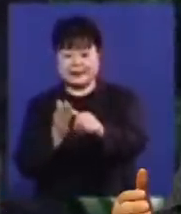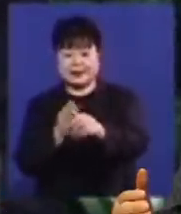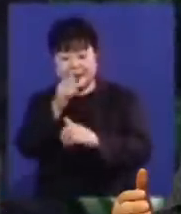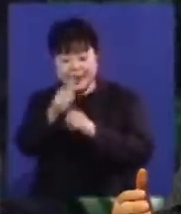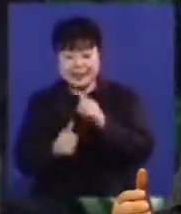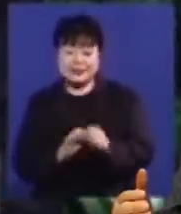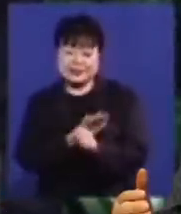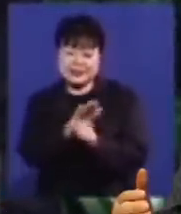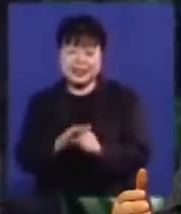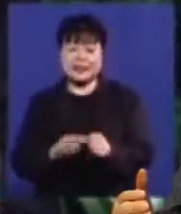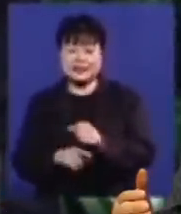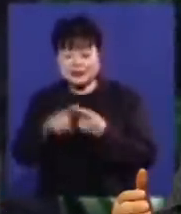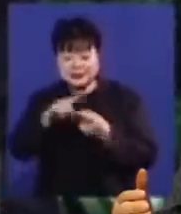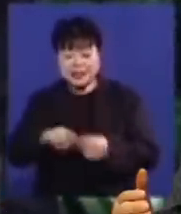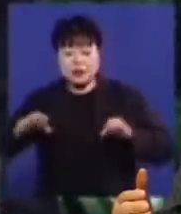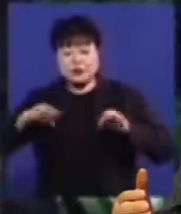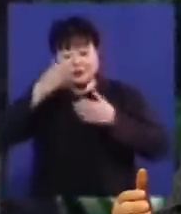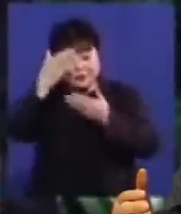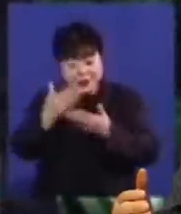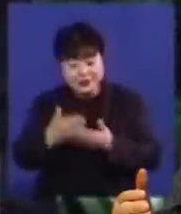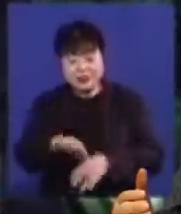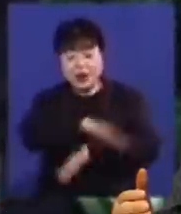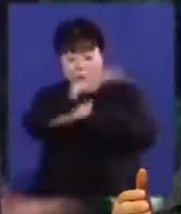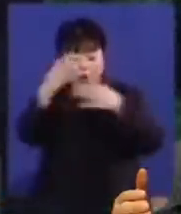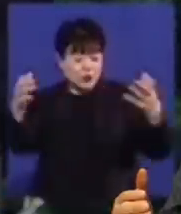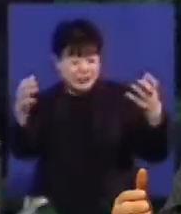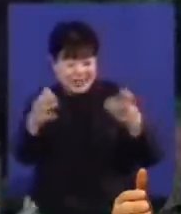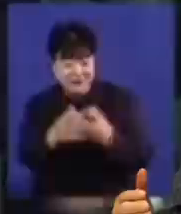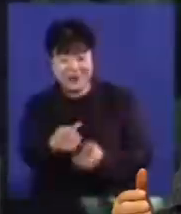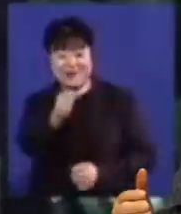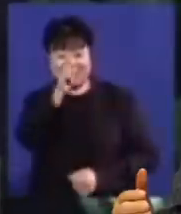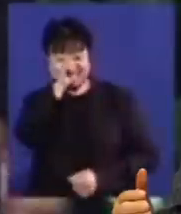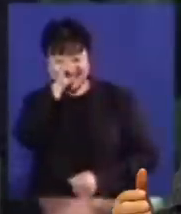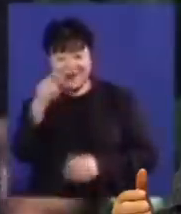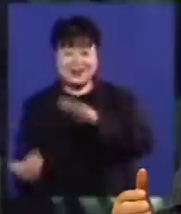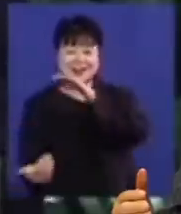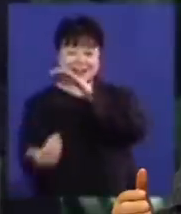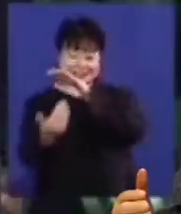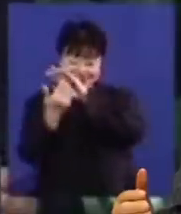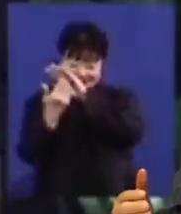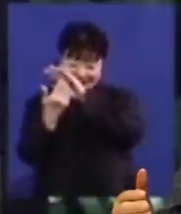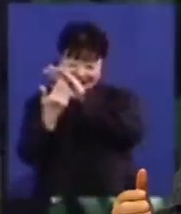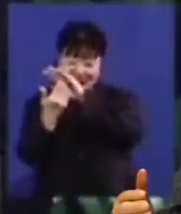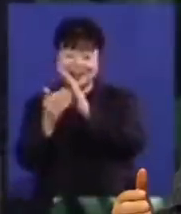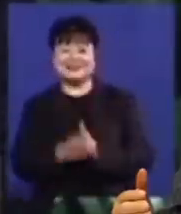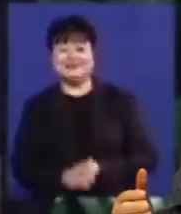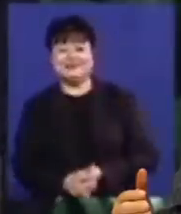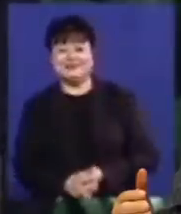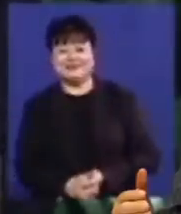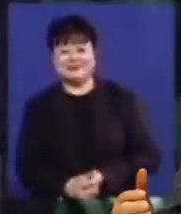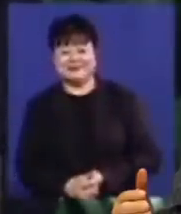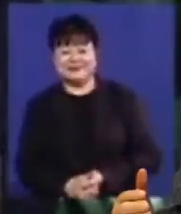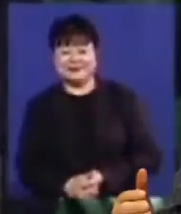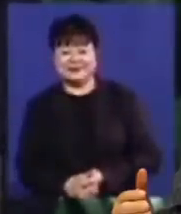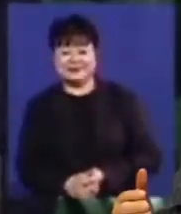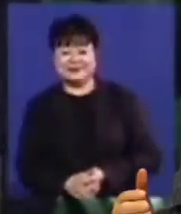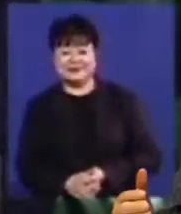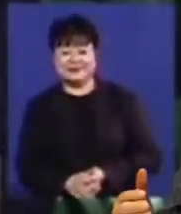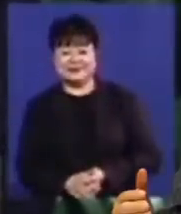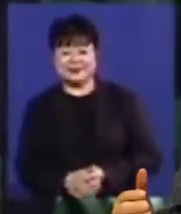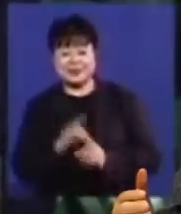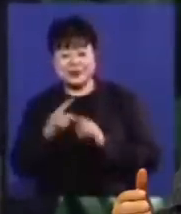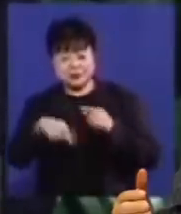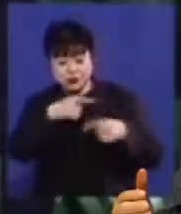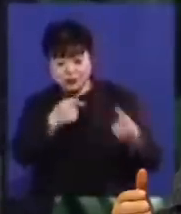하나님을 사랑하는 자 곧 그 뜻대로 부르심을 입은 자들에게는 모든 것이 합력하여 선을 이루느니라. 따라서 말씀해